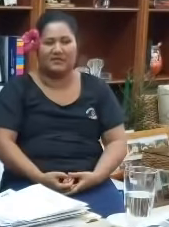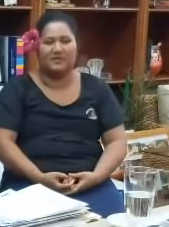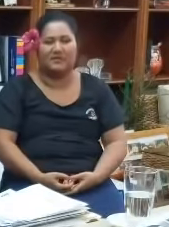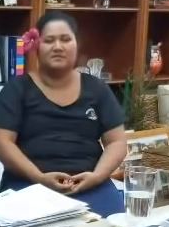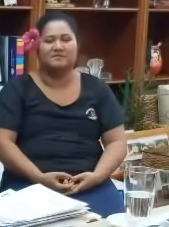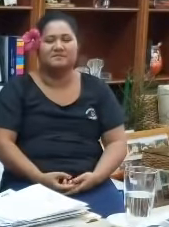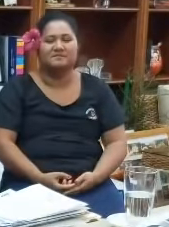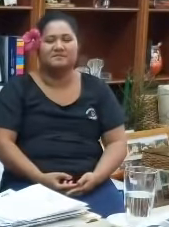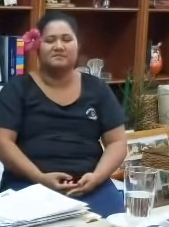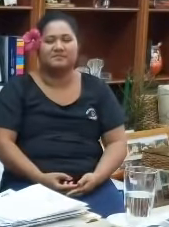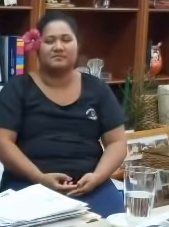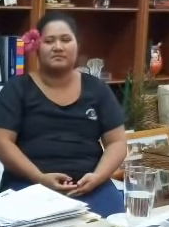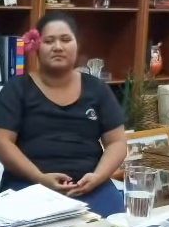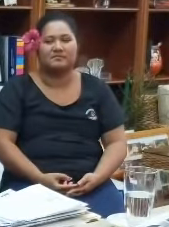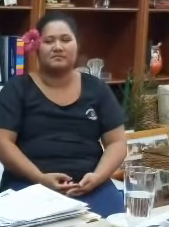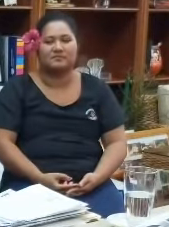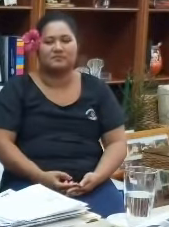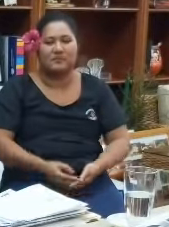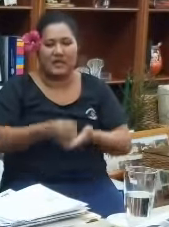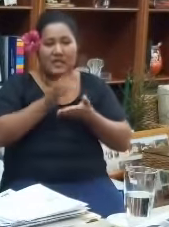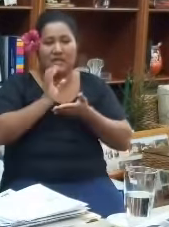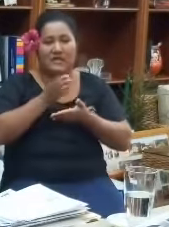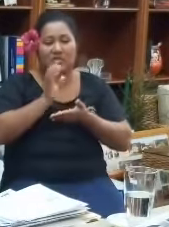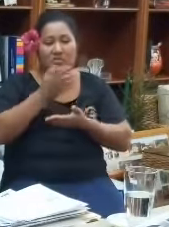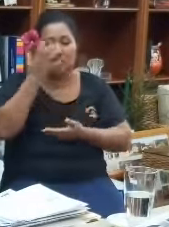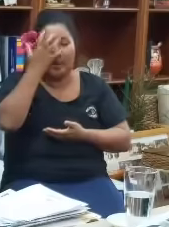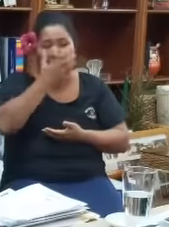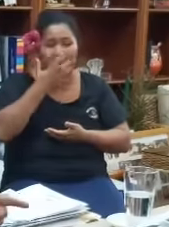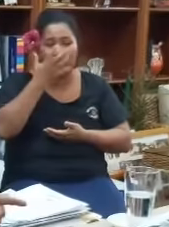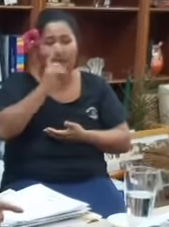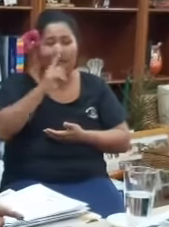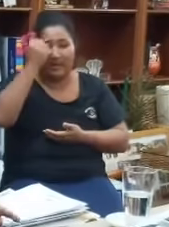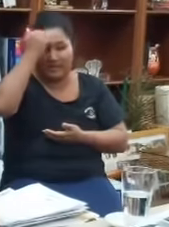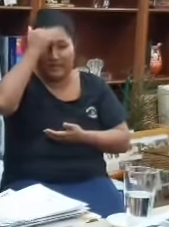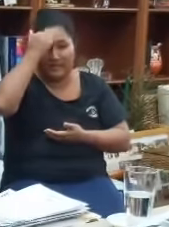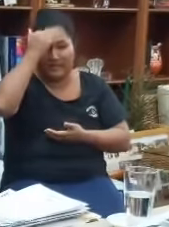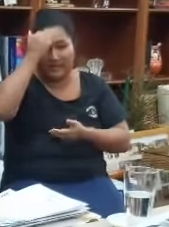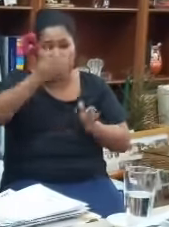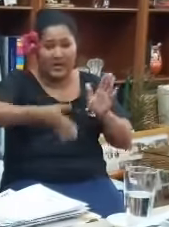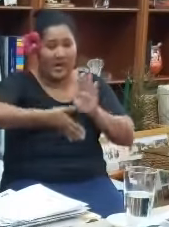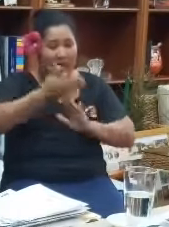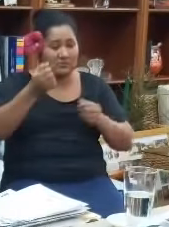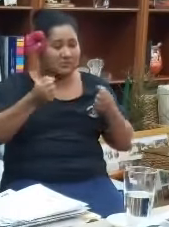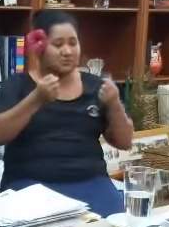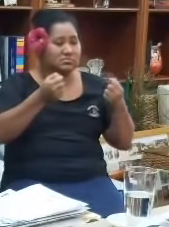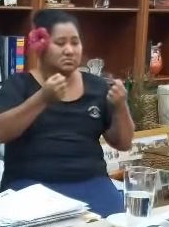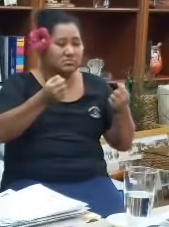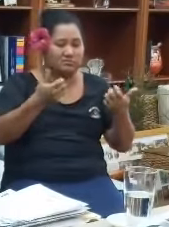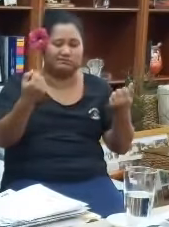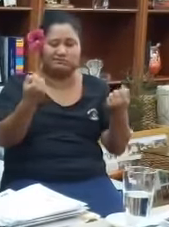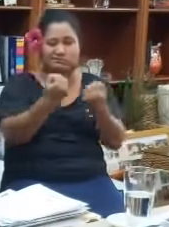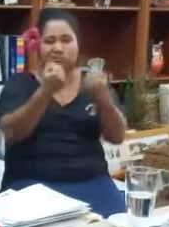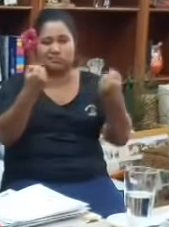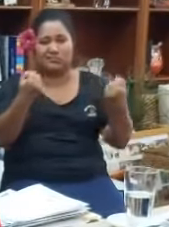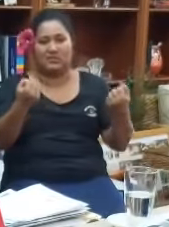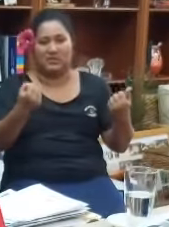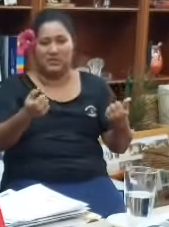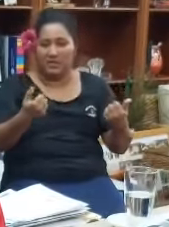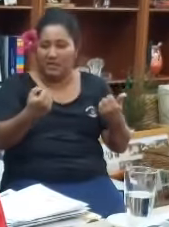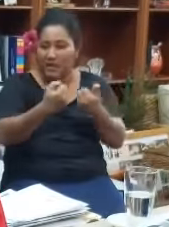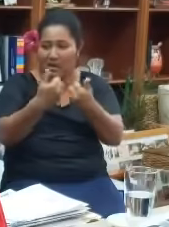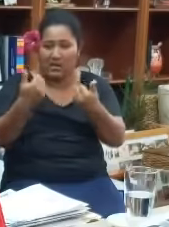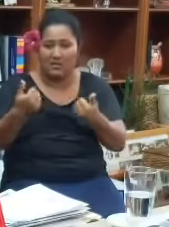Ewe, ingo ingo ingo leava, fa vale valea, oso le ka vale aru la vea ka, vea ka vale, la vea